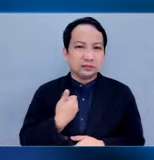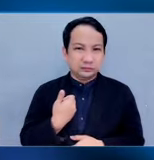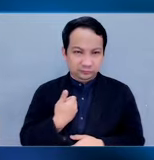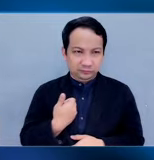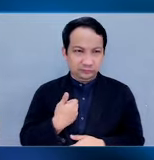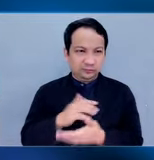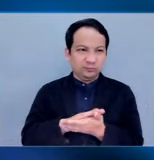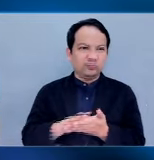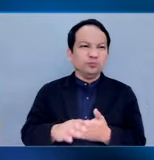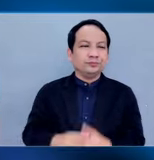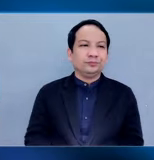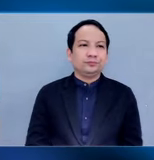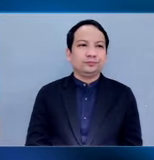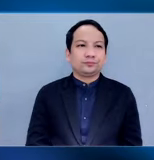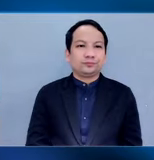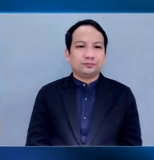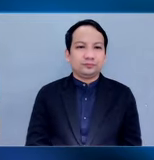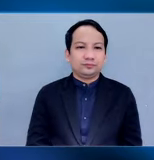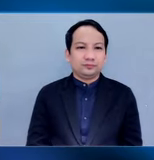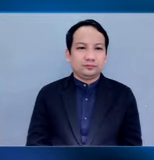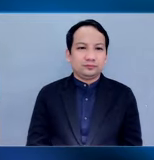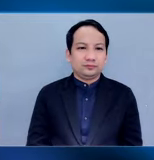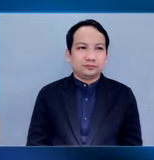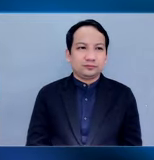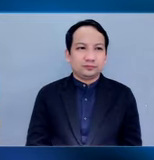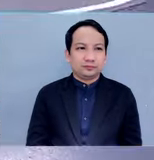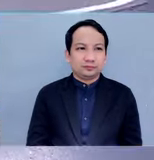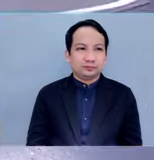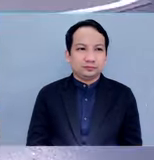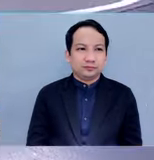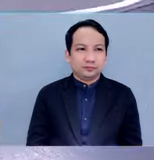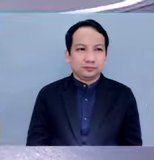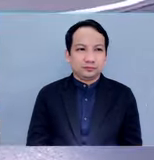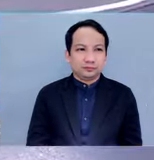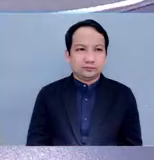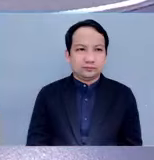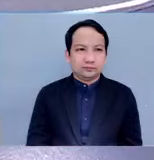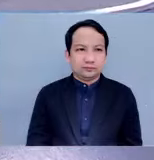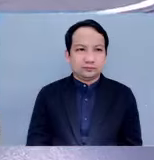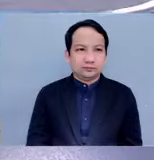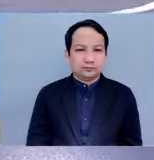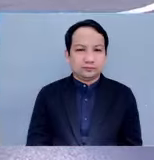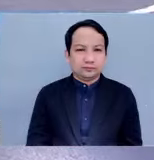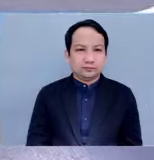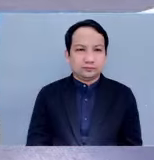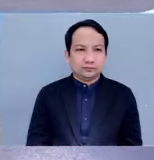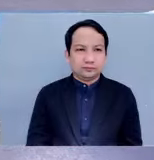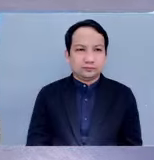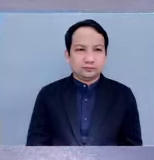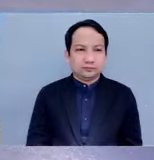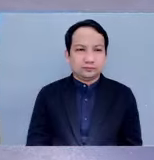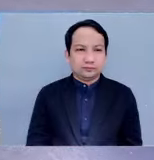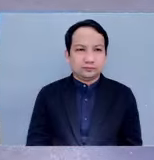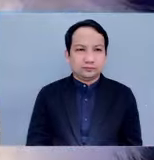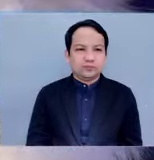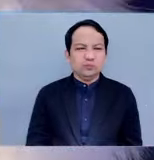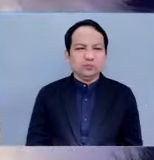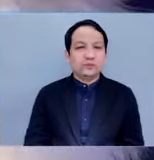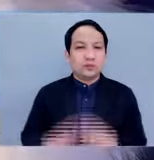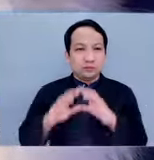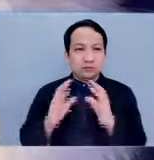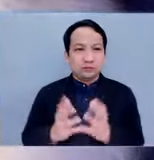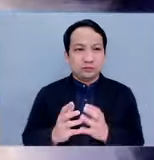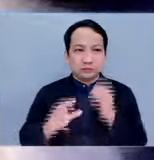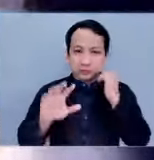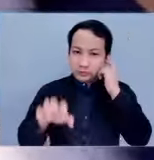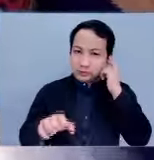yun. Naliligo sila. Oo. Ng sarili nila. Sarili nila. So, there is such thing called World Cat Federation. Ang ibig